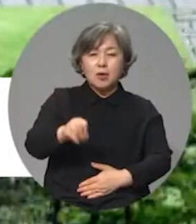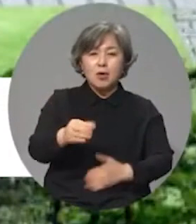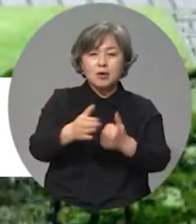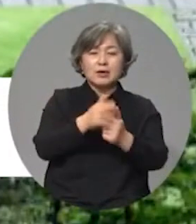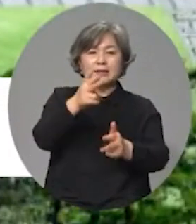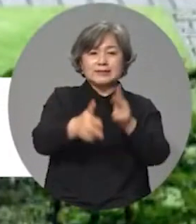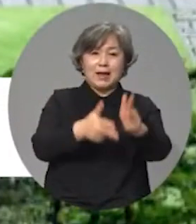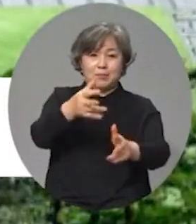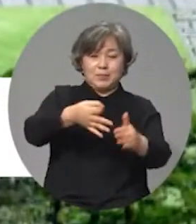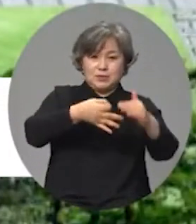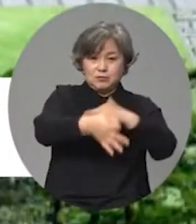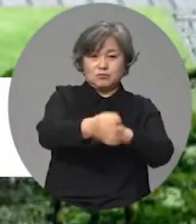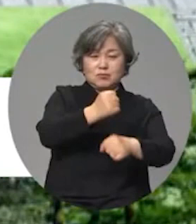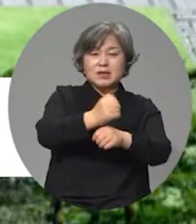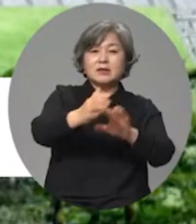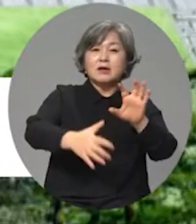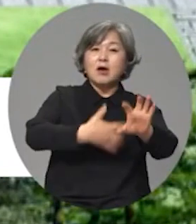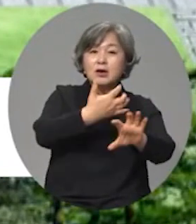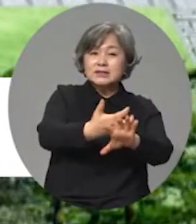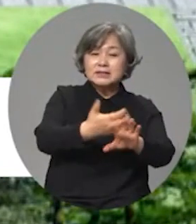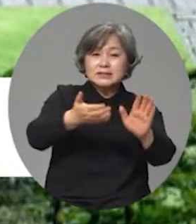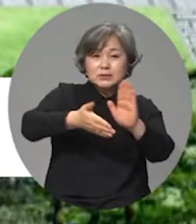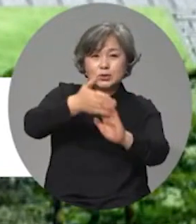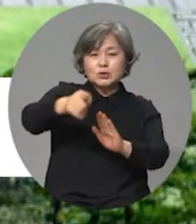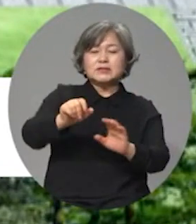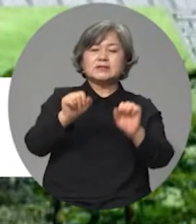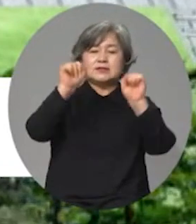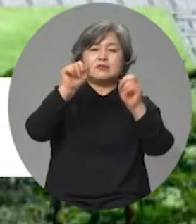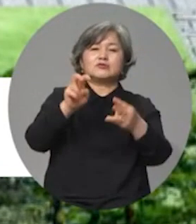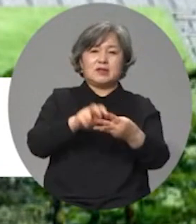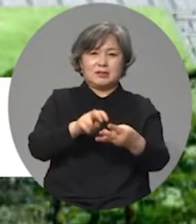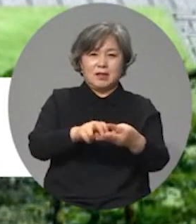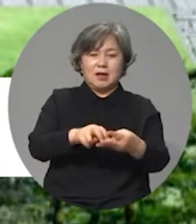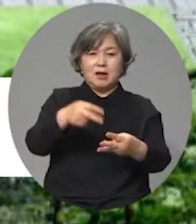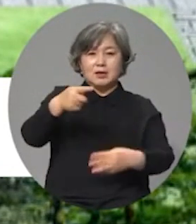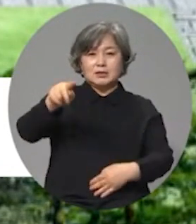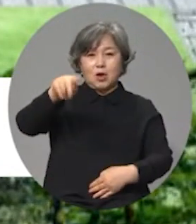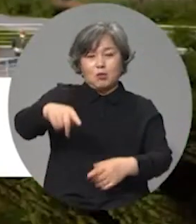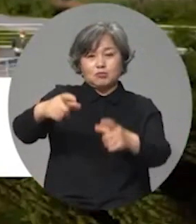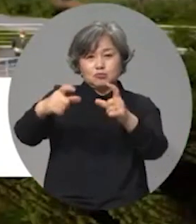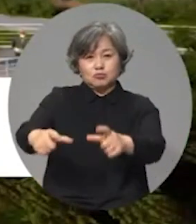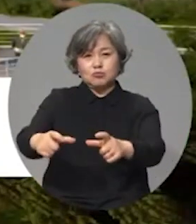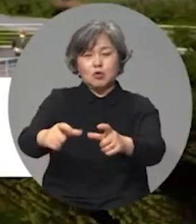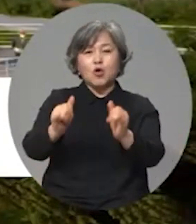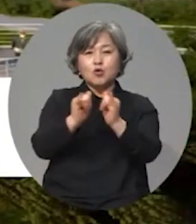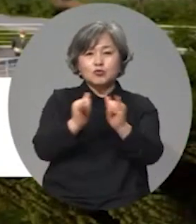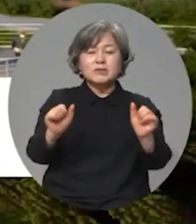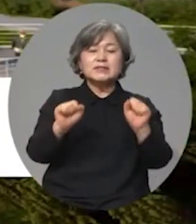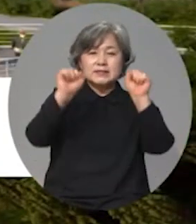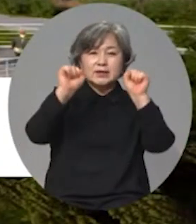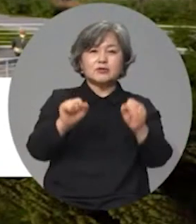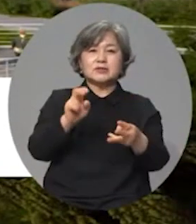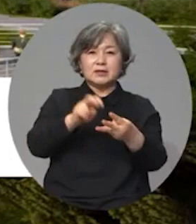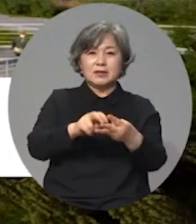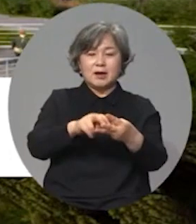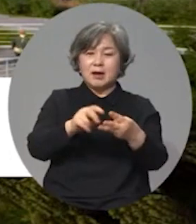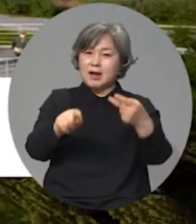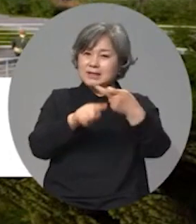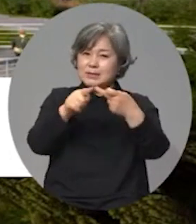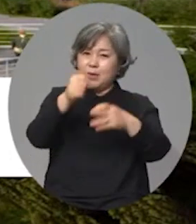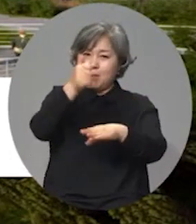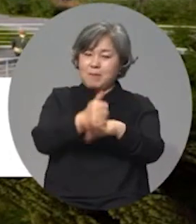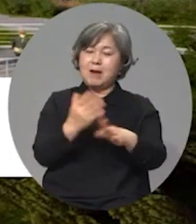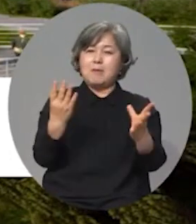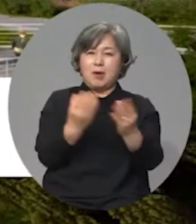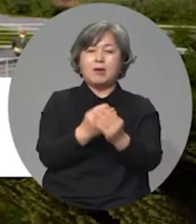사업비가 투입되는 혁신도시 다목적 체육센터 와 서부권 생활밀착형 국민체육센터 가 연대 게 완공될